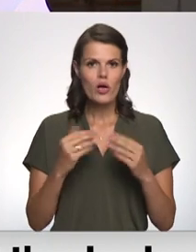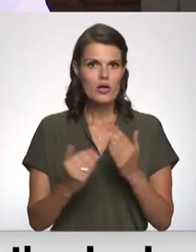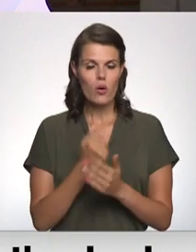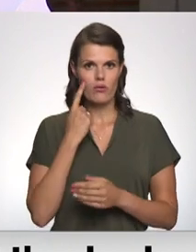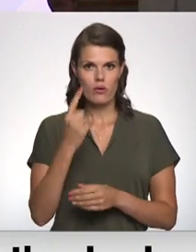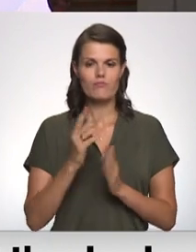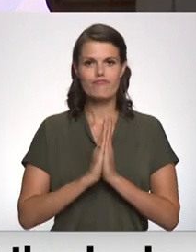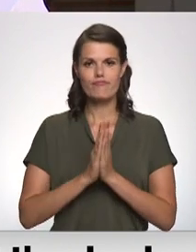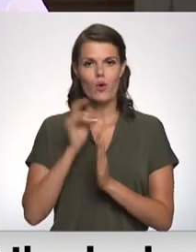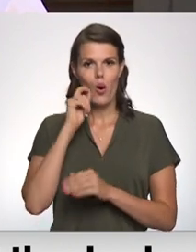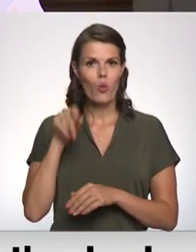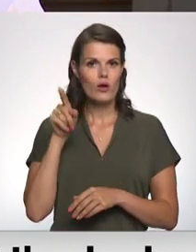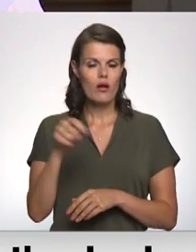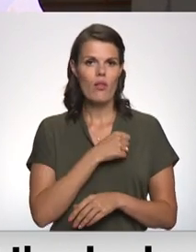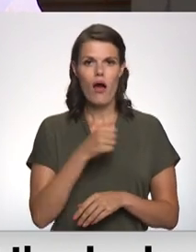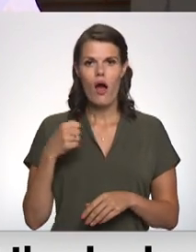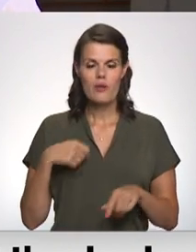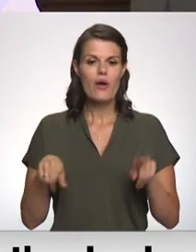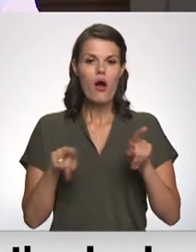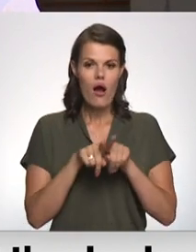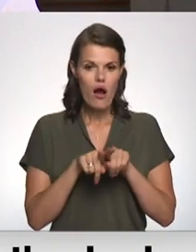ko mums ir palūgusi no Ukrainas armijas, ir arī